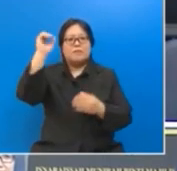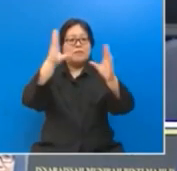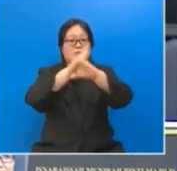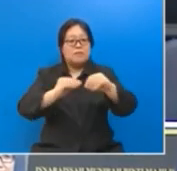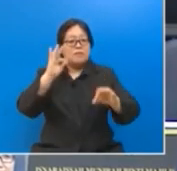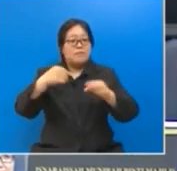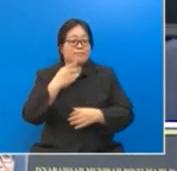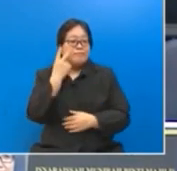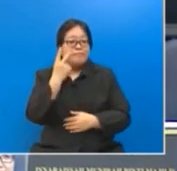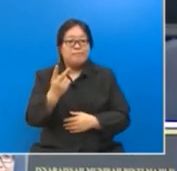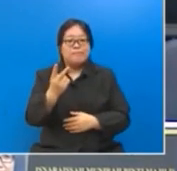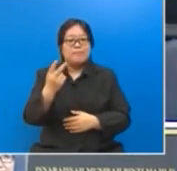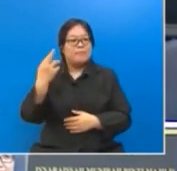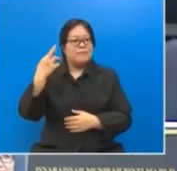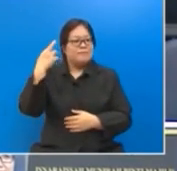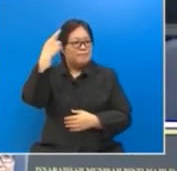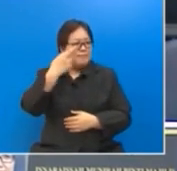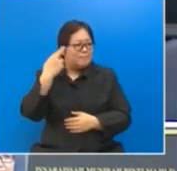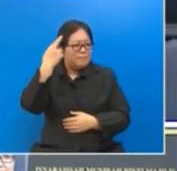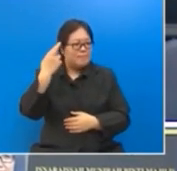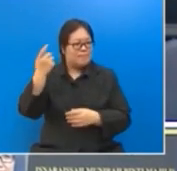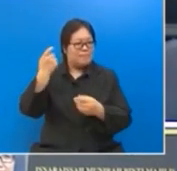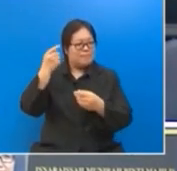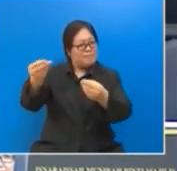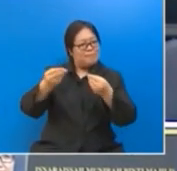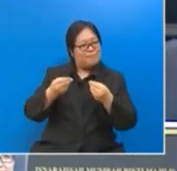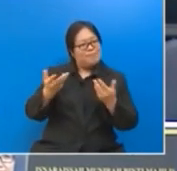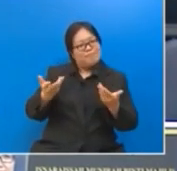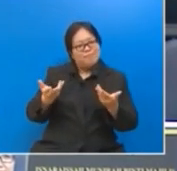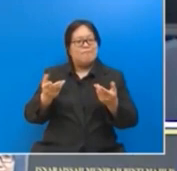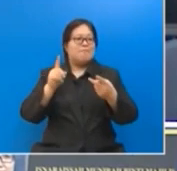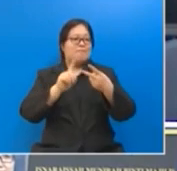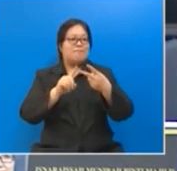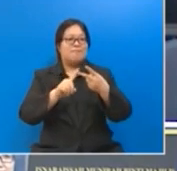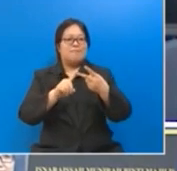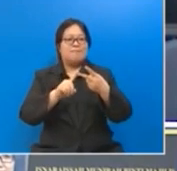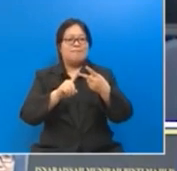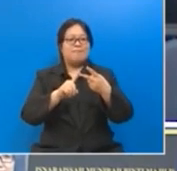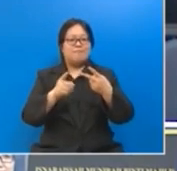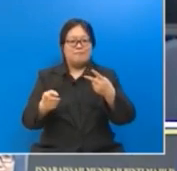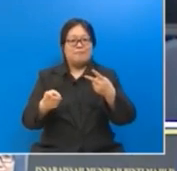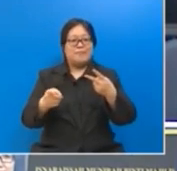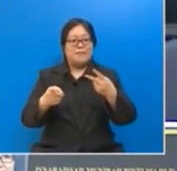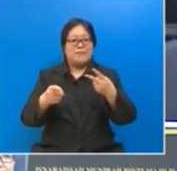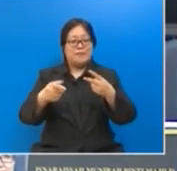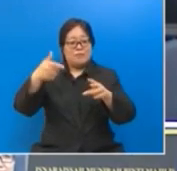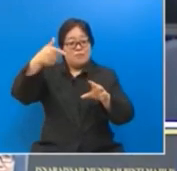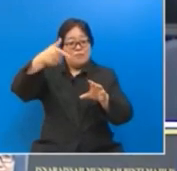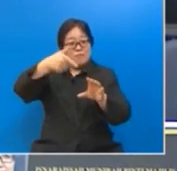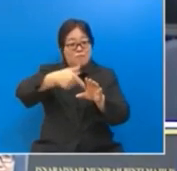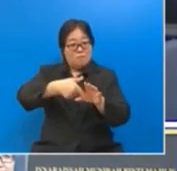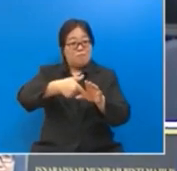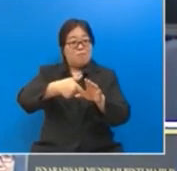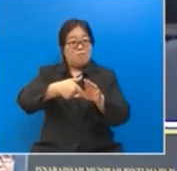melihat alasan yang saya beri tadi. Soalan yang kedua, sebagai pengeluar minyak terbesar